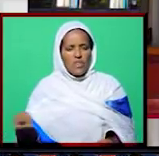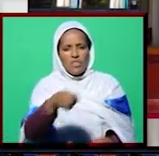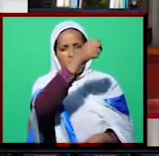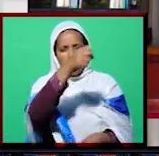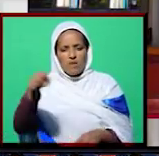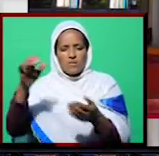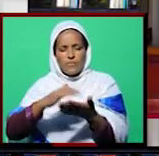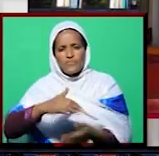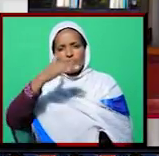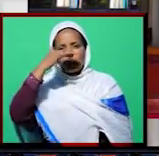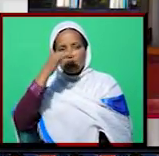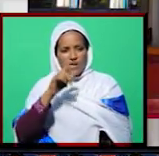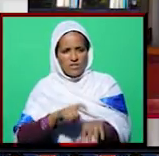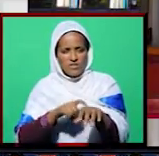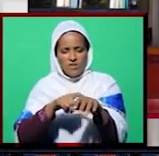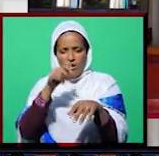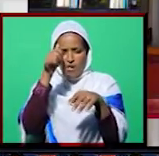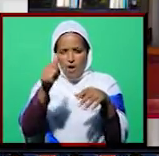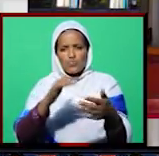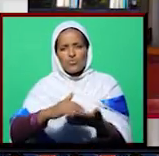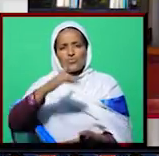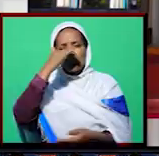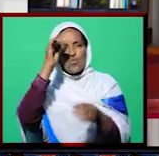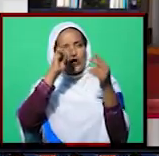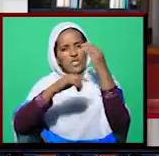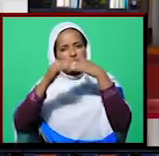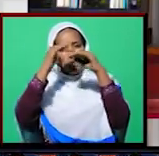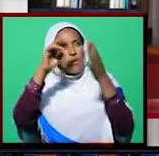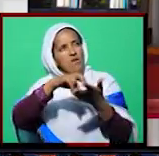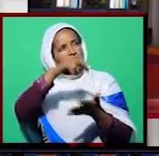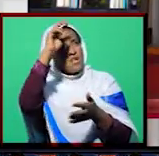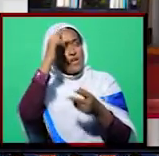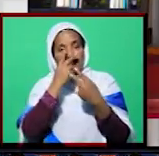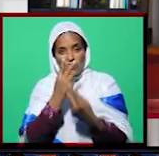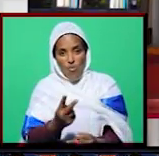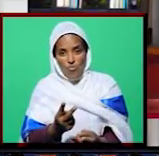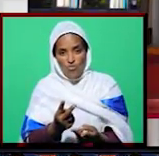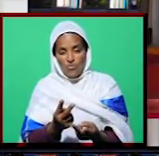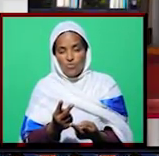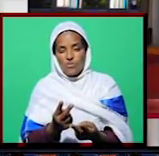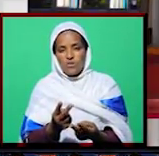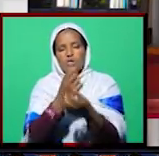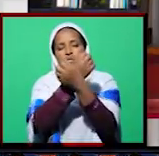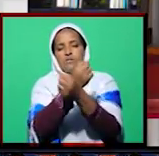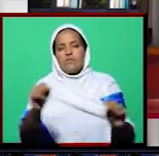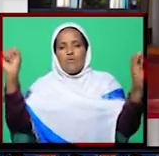ህዝቡን። ከዚያ የዕጣኑ መዓዛ ሲያሸቱ ዕጣኑ የዕጣኑ ጢስ ወደ ሰማይ ሲያርግ ሲያዩ